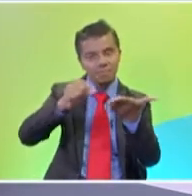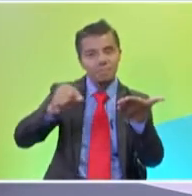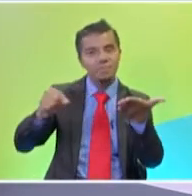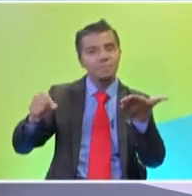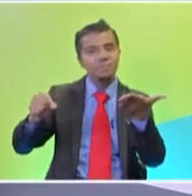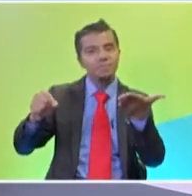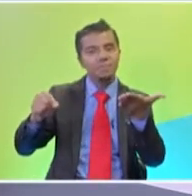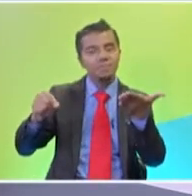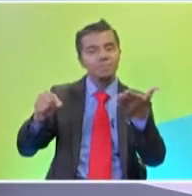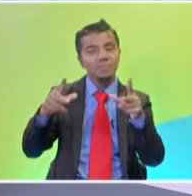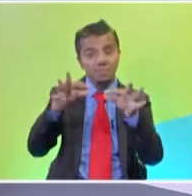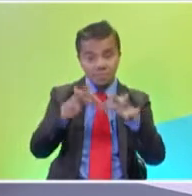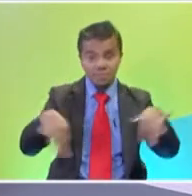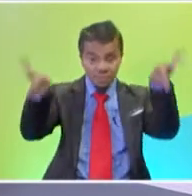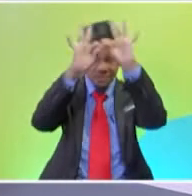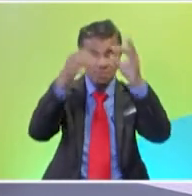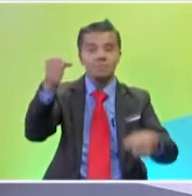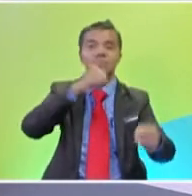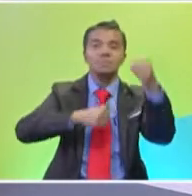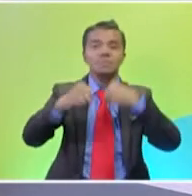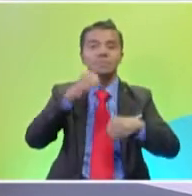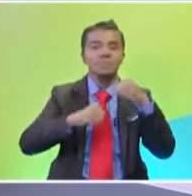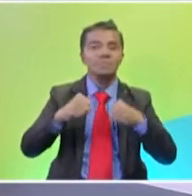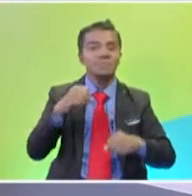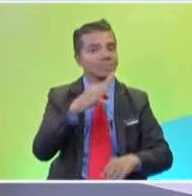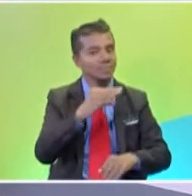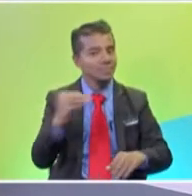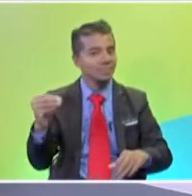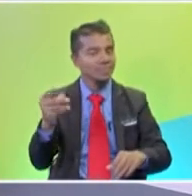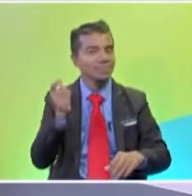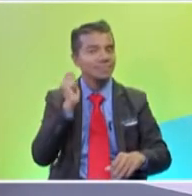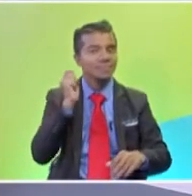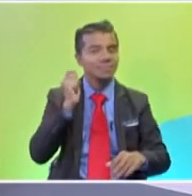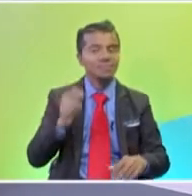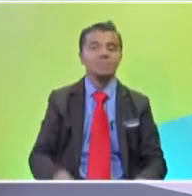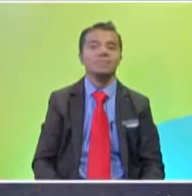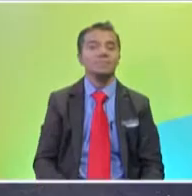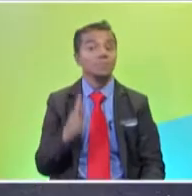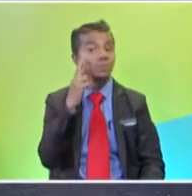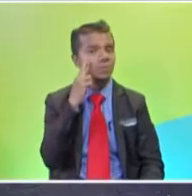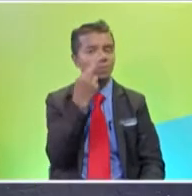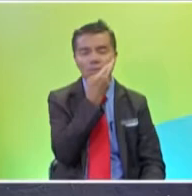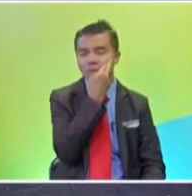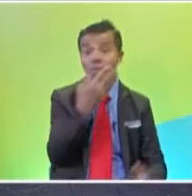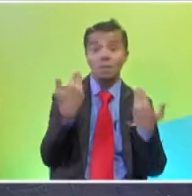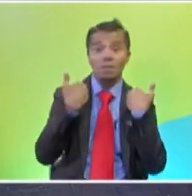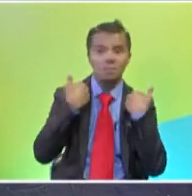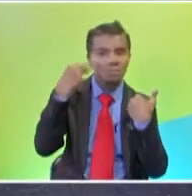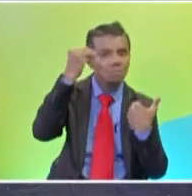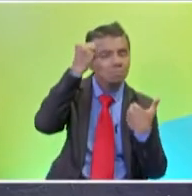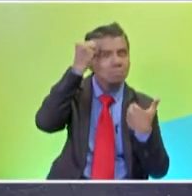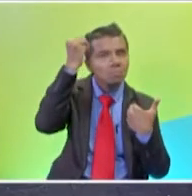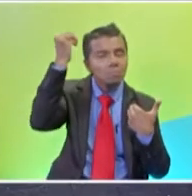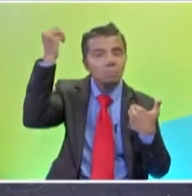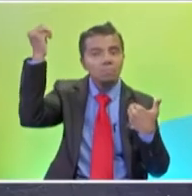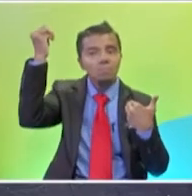dengan fiction science. Wow. Dan tadi kalau cikgu tengok, Rina dah pun bermimpikan sesuatu yang berkaitan